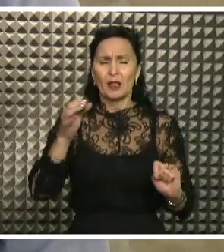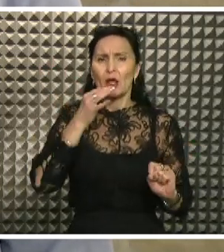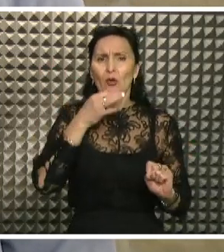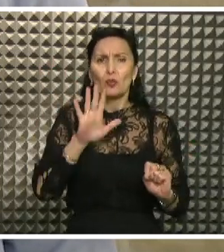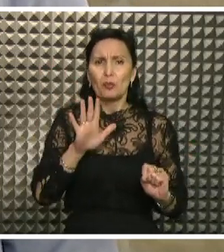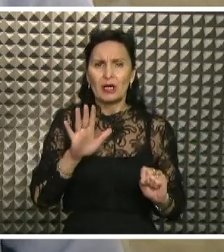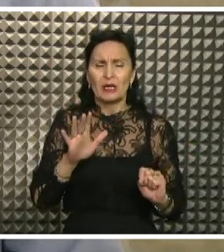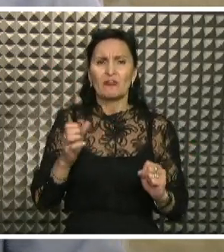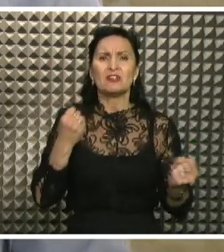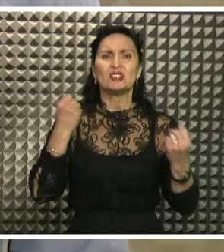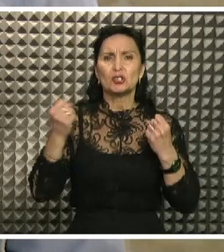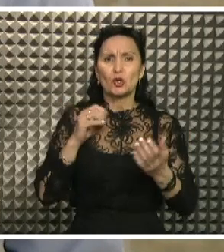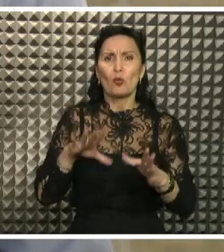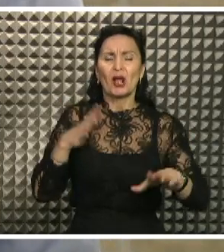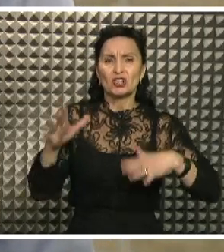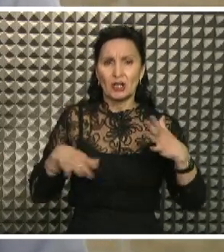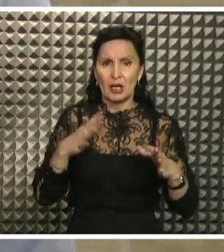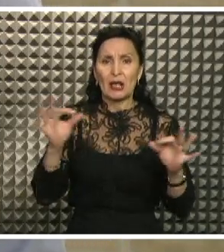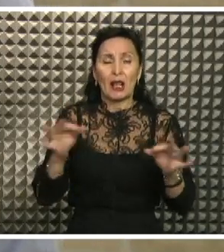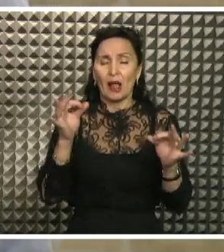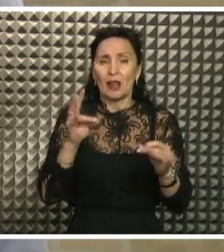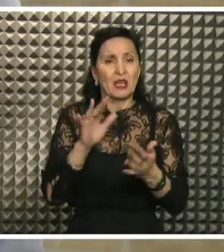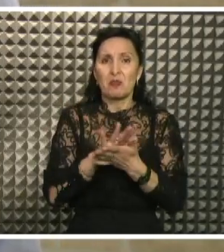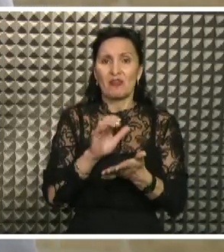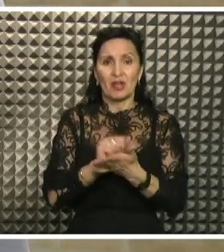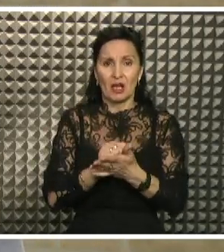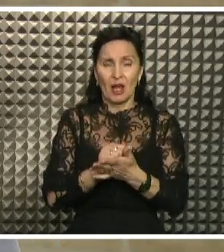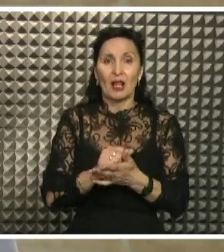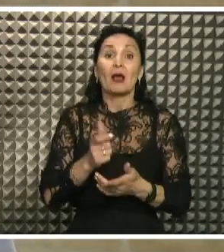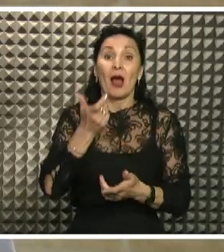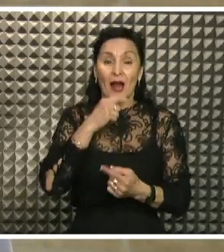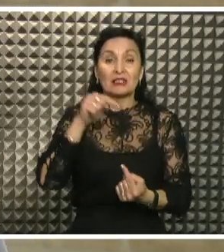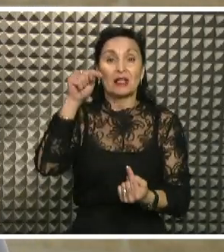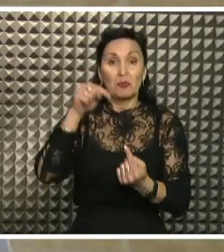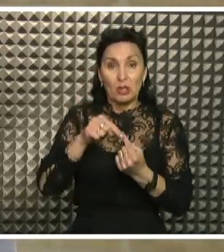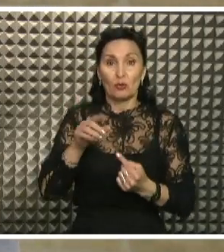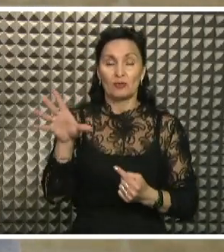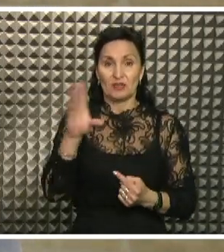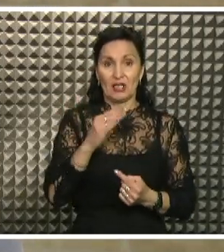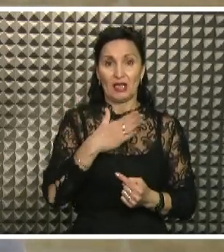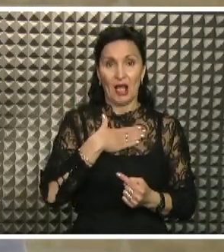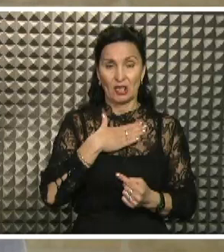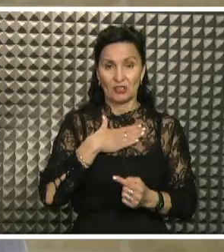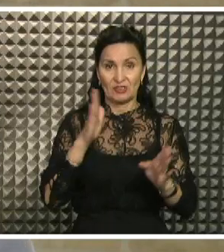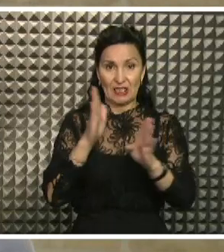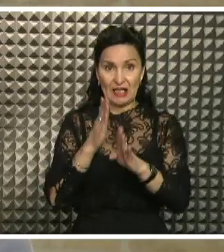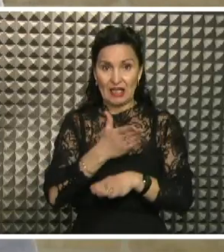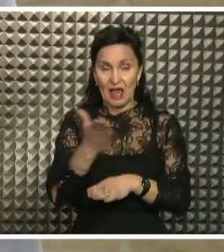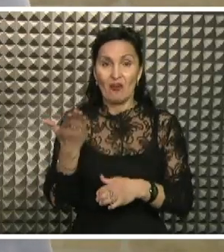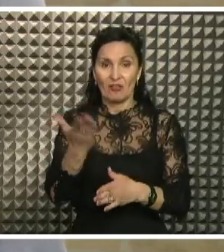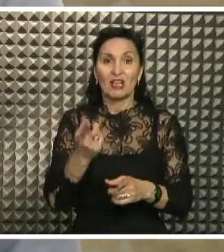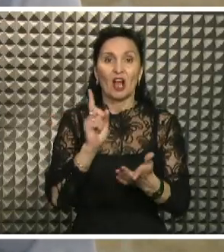говорить, физические упражнения на воздухе никогда не повредят, потому что они как раз адаптируют нас к тем, будем так говорить, условиям внешней среды, которым мы